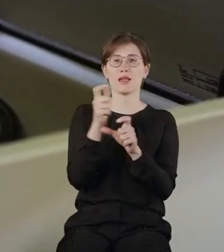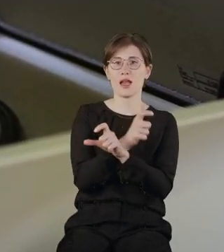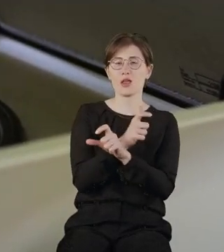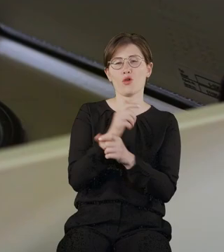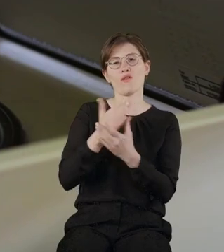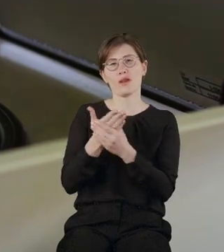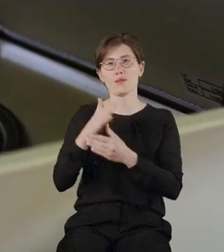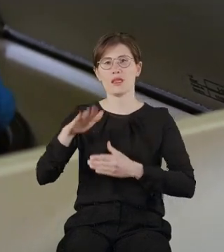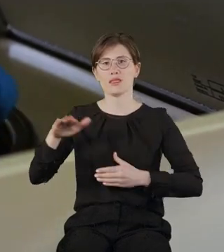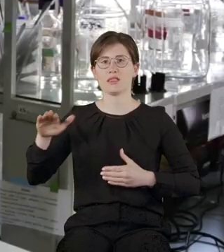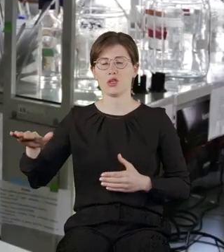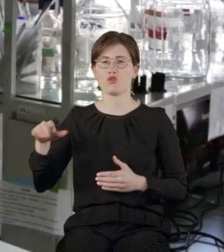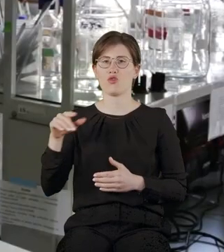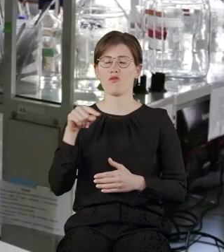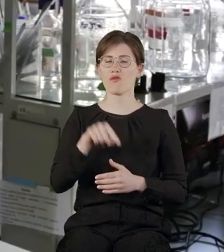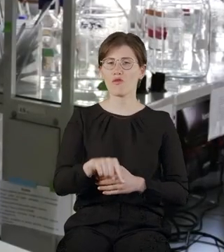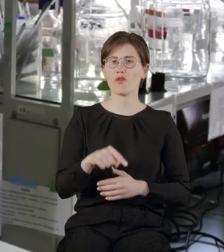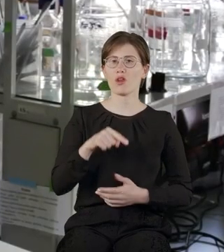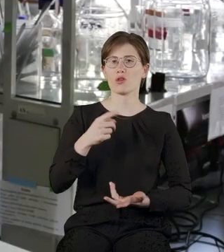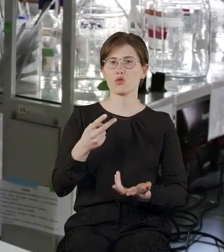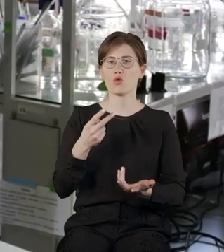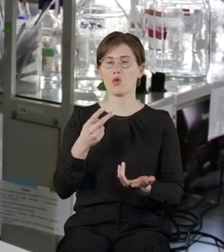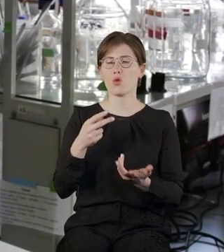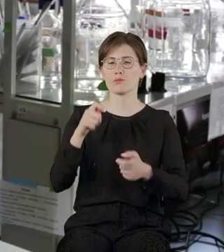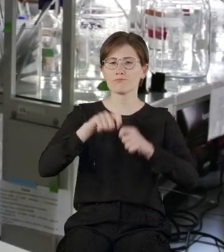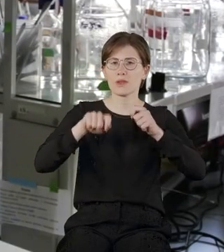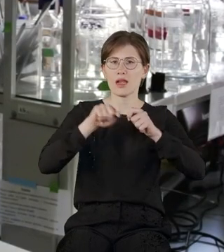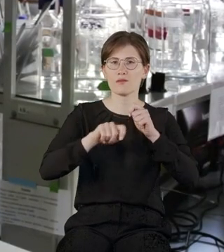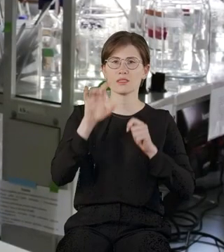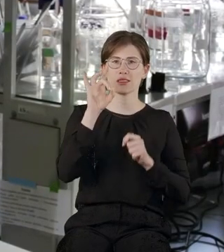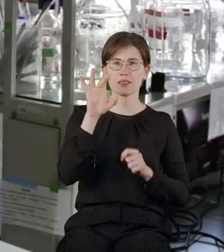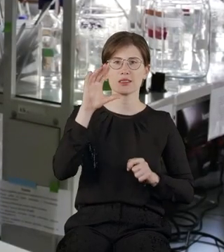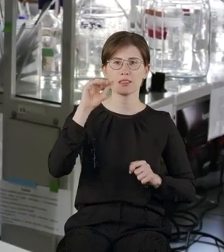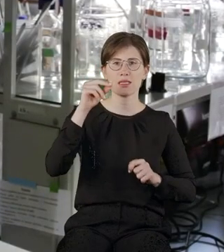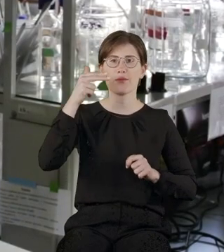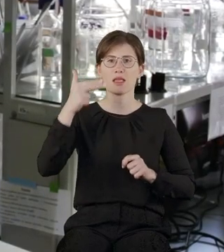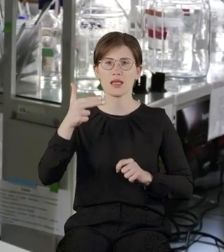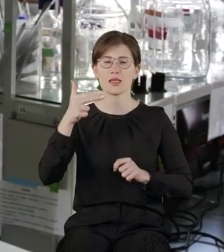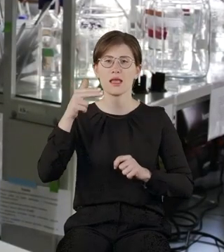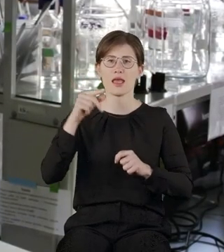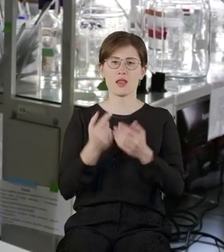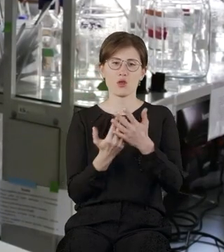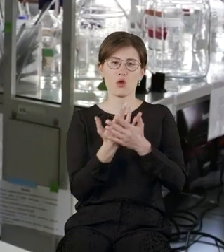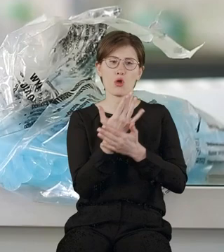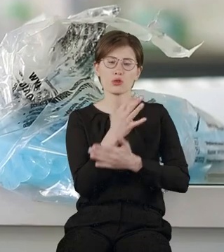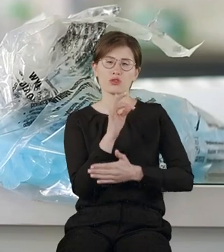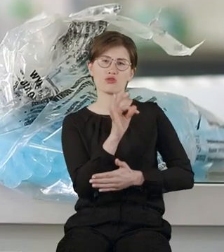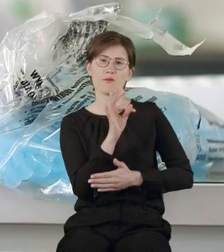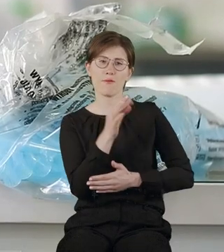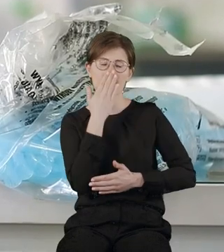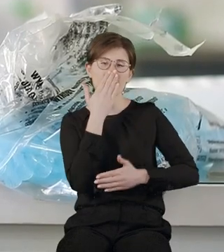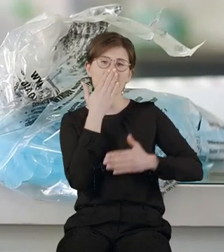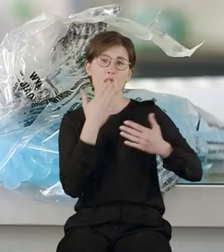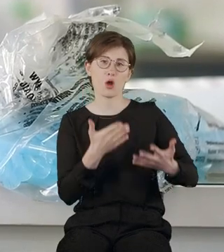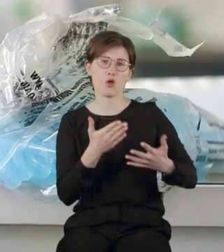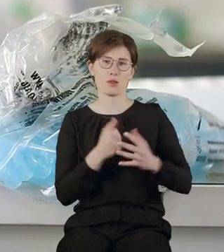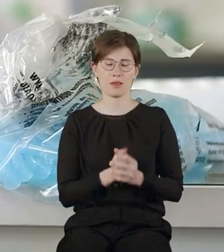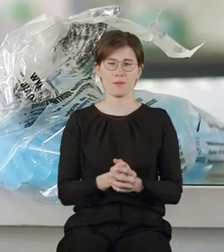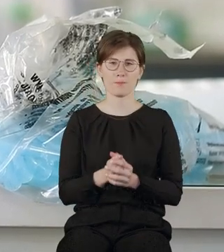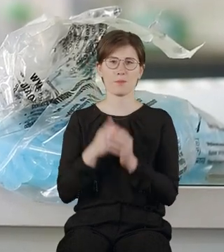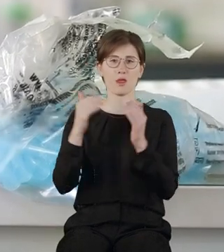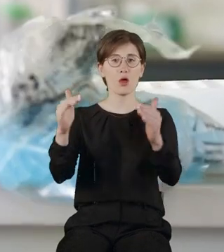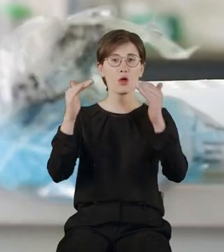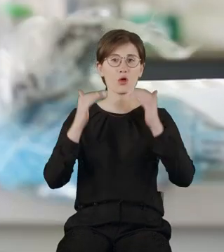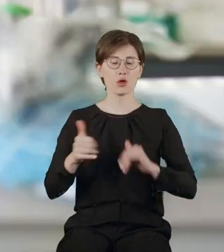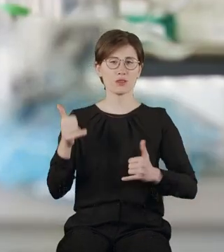celu identyfikację i określenie roli genów związanych z wybranymi procesami rozwojowymi roślin. W Laboratorium Biotechnologii